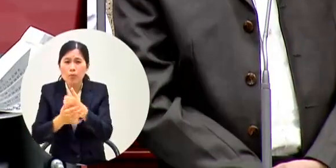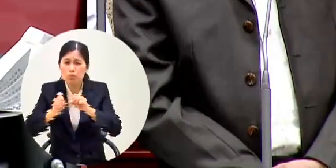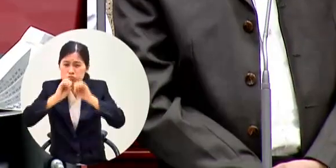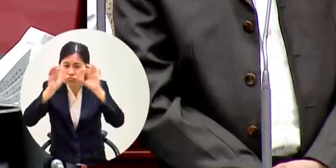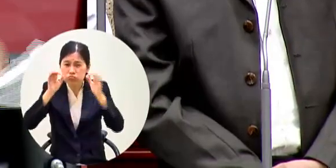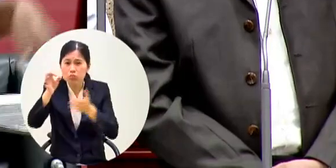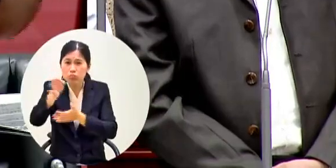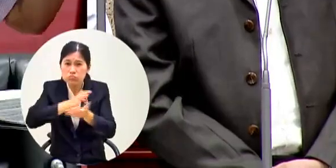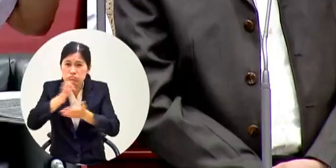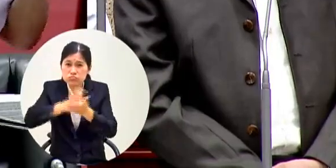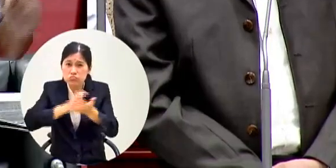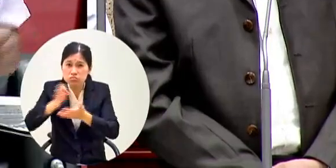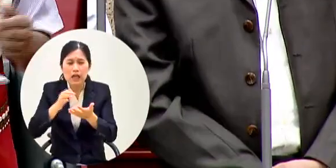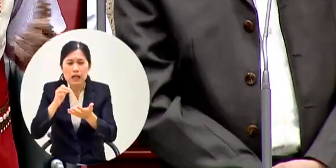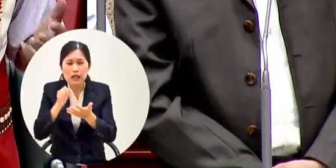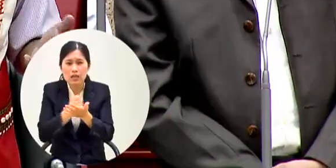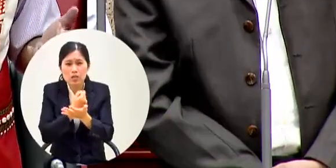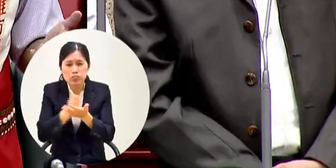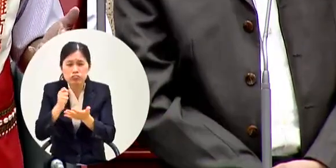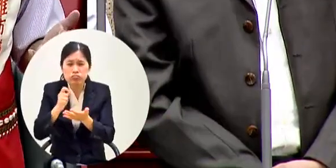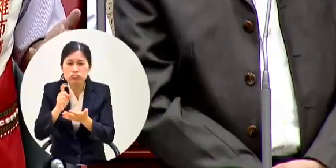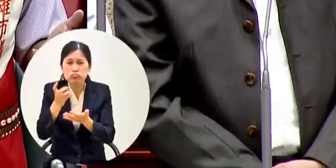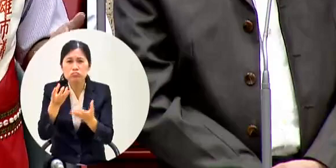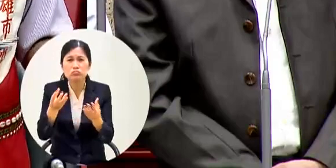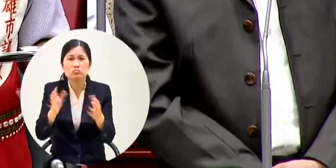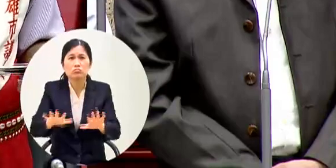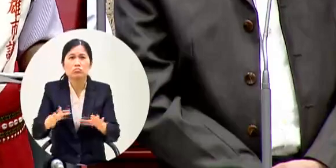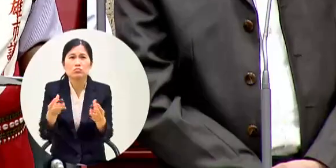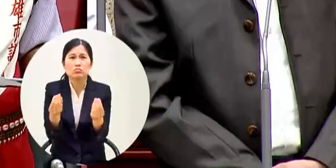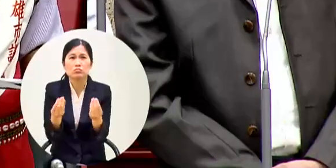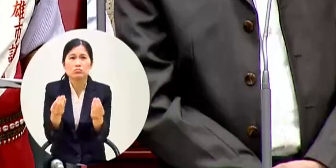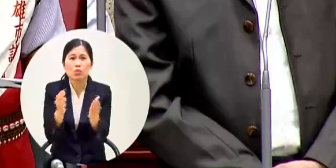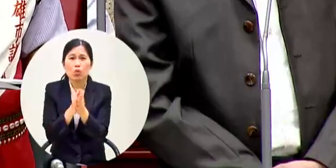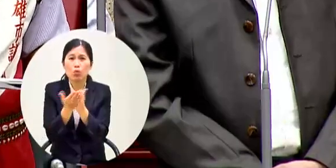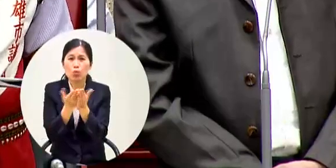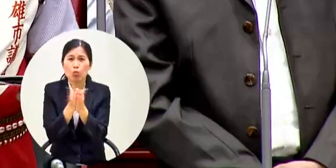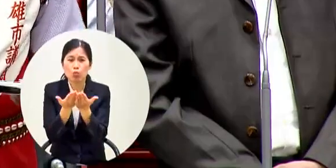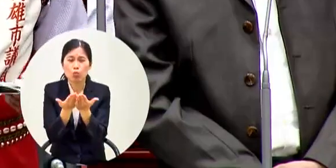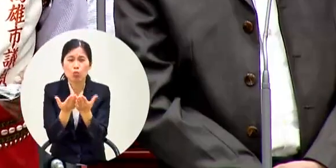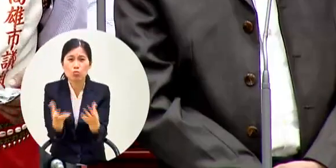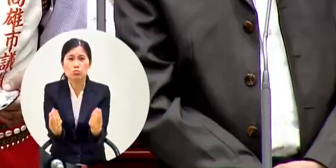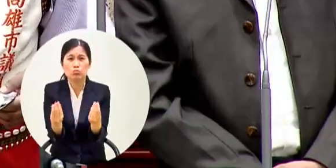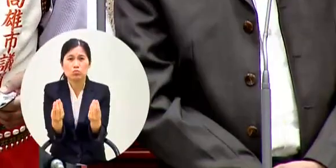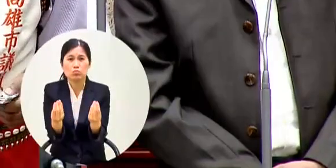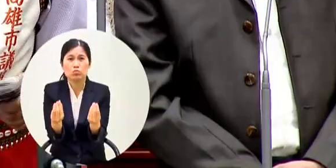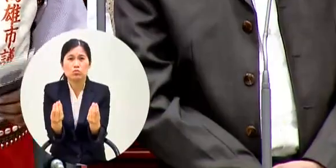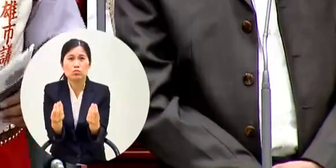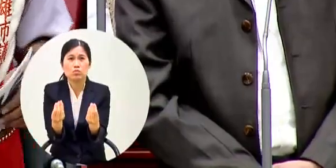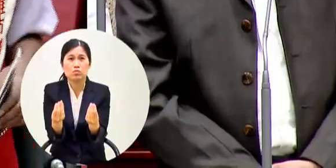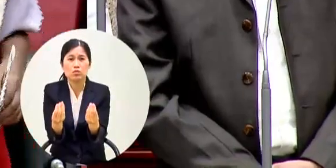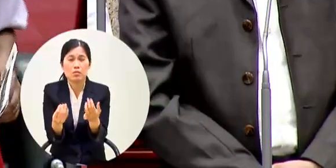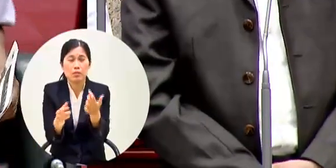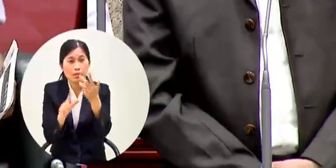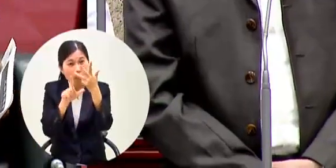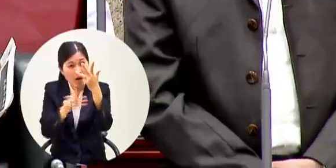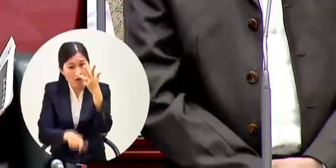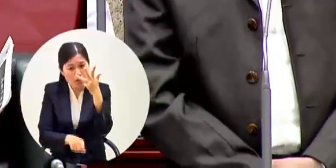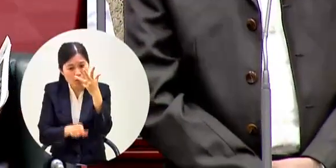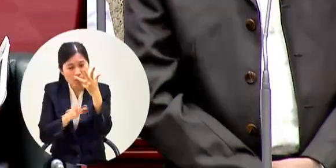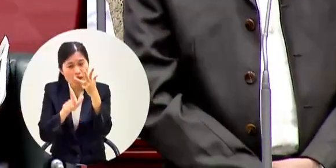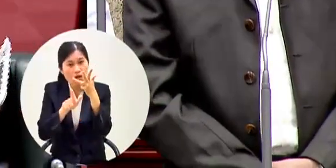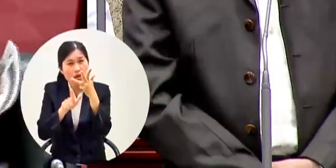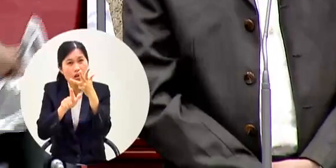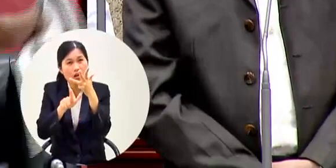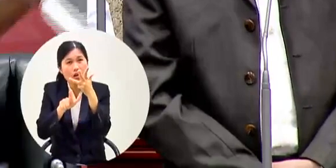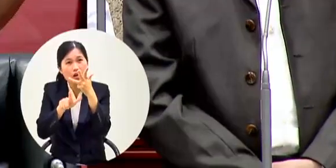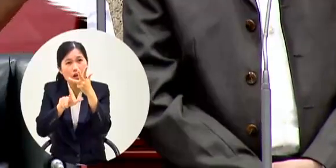啊，这个第一点，我们的爱玉如何来协助来行销，包括